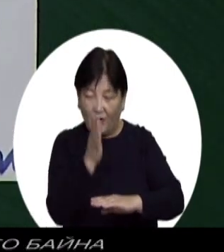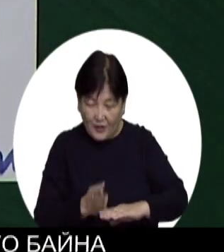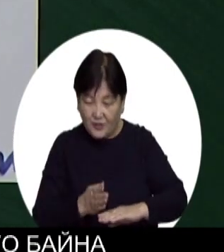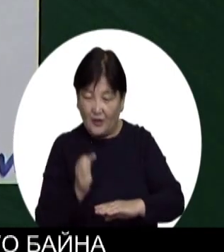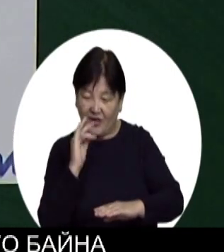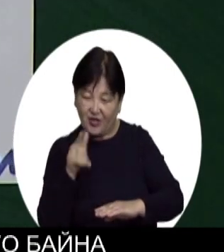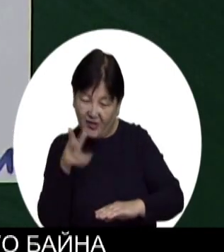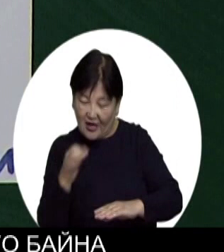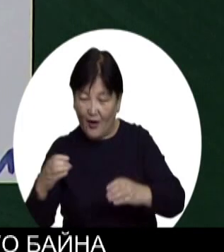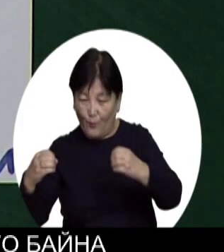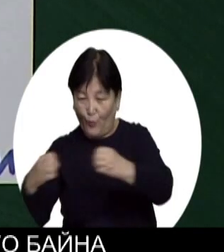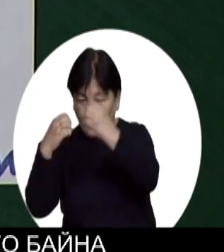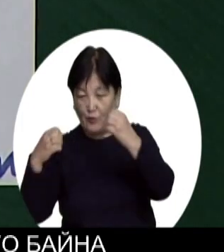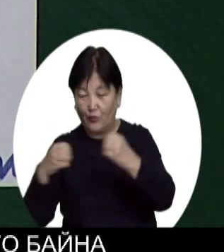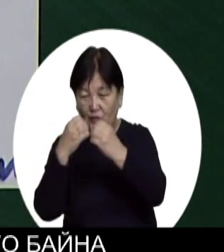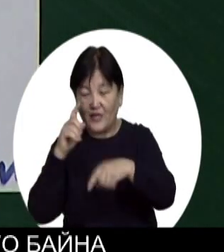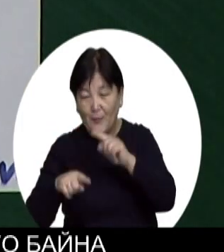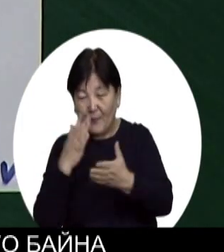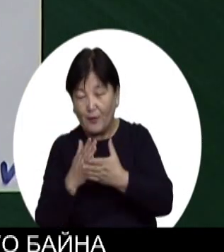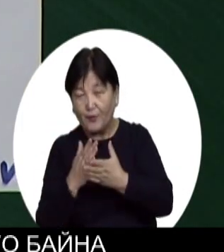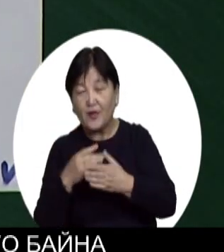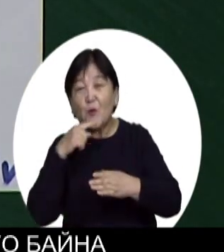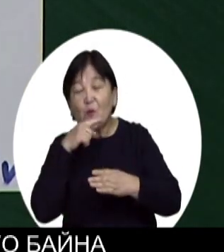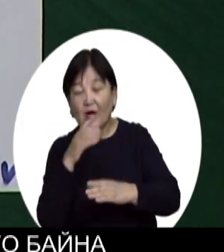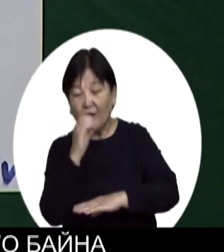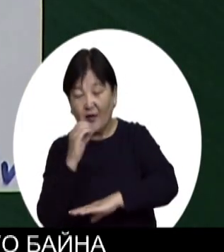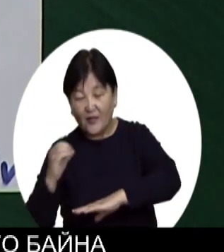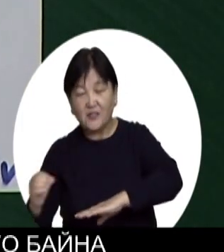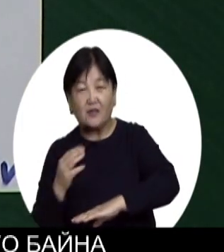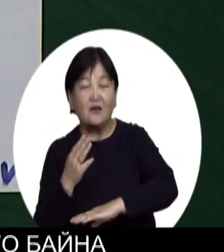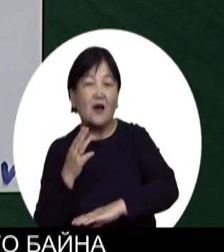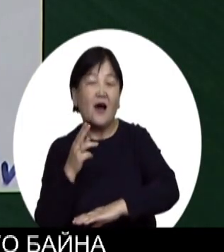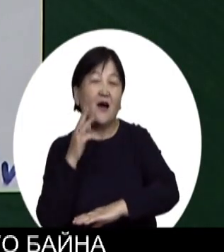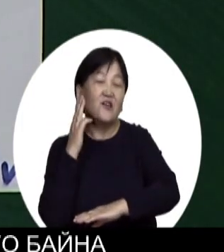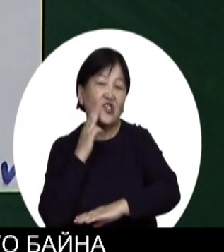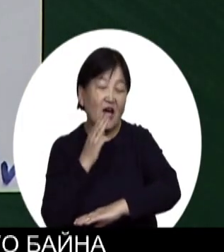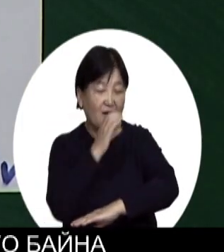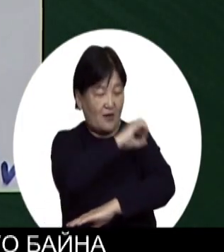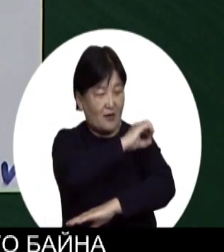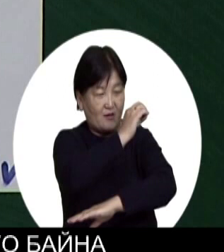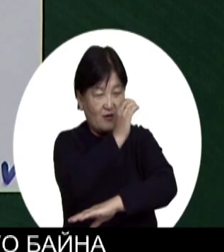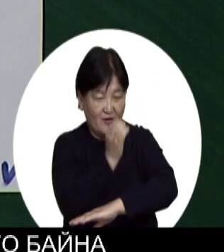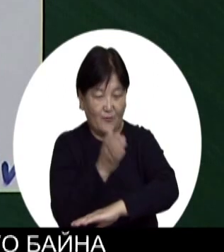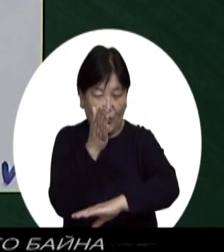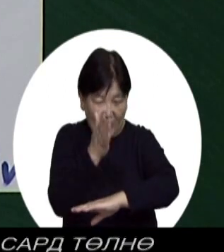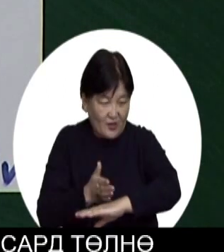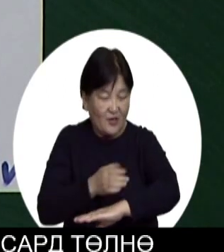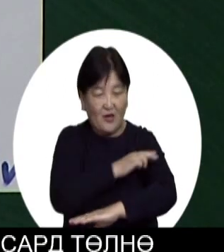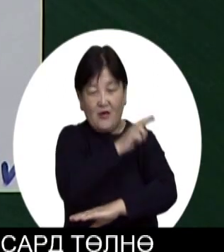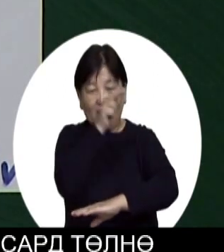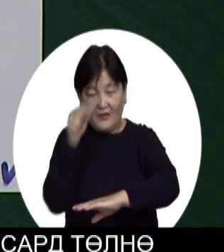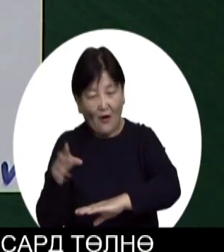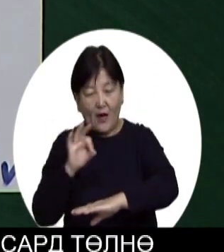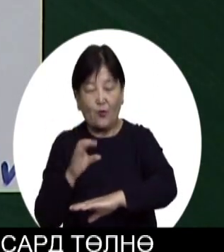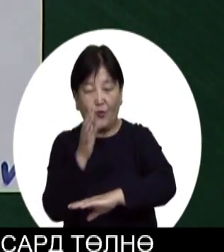ашигтай мөргөлдөлт болж урвал явагдана гэсэн. За энэ цайвар шараар тэмдэглэсэн итгэвчлийн энергийг даваагүй энергитэй жижиг хэсгийн